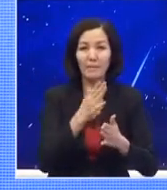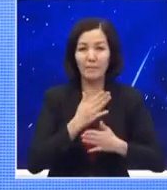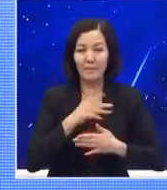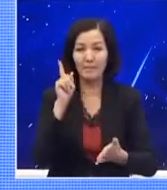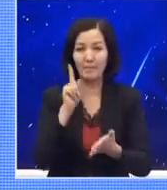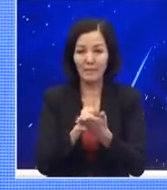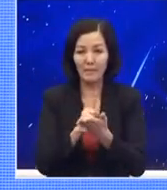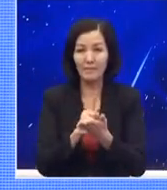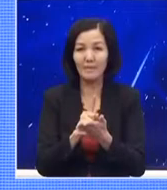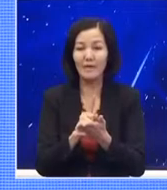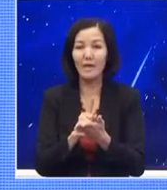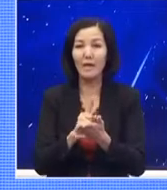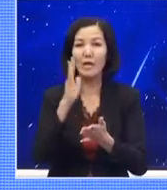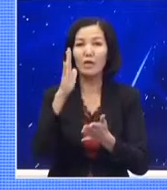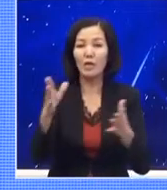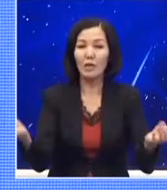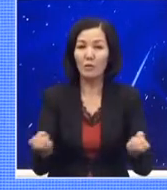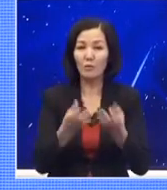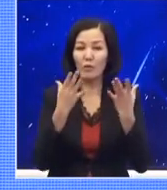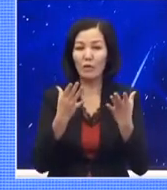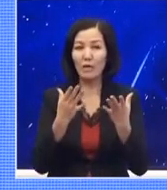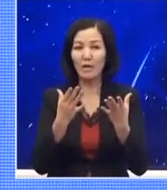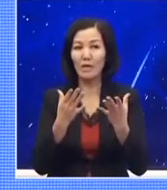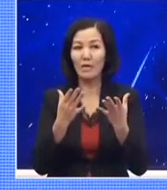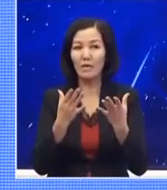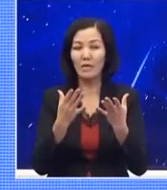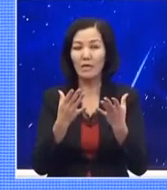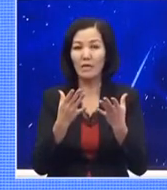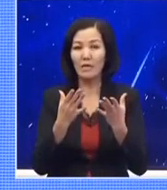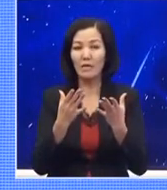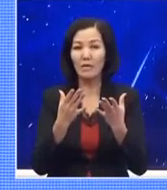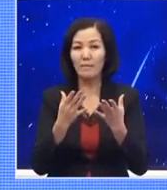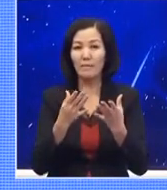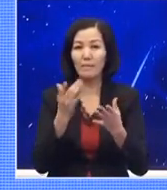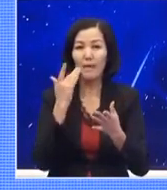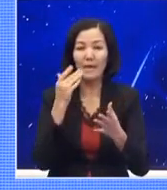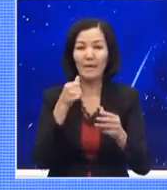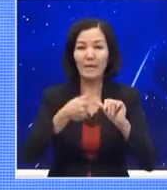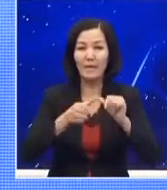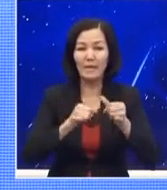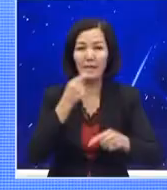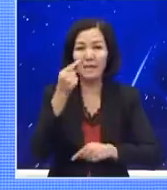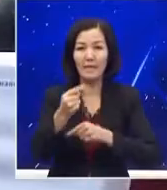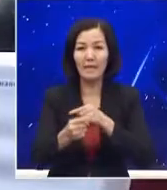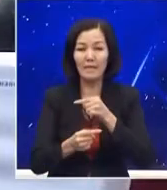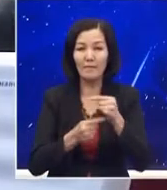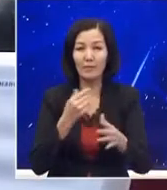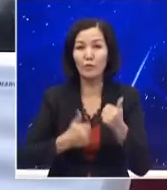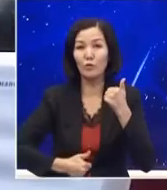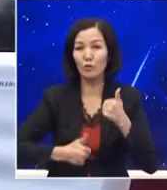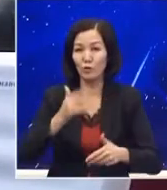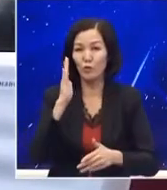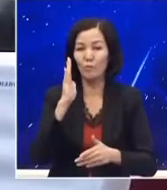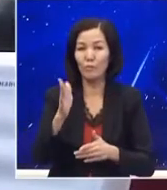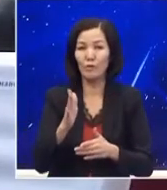міндетіміз. Жарқын болашаққа бет алған мәңгілік еліміздің мерейі үстем болсын. Тәуелсіздікті